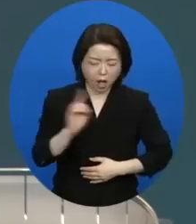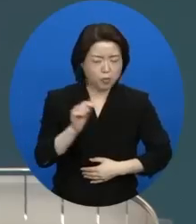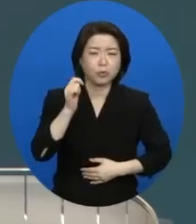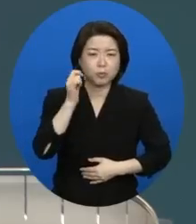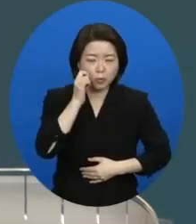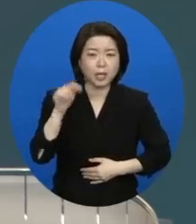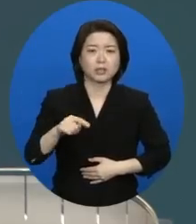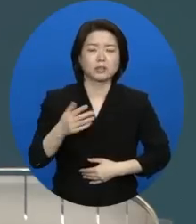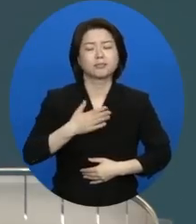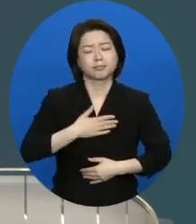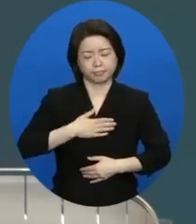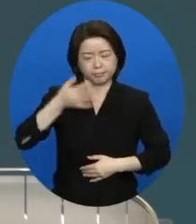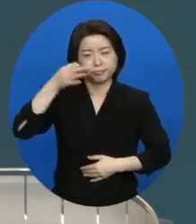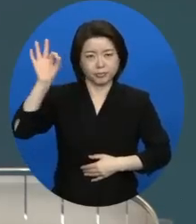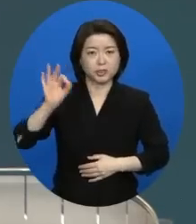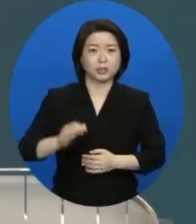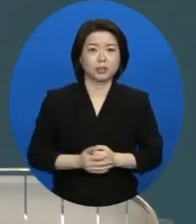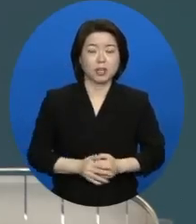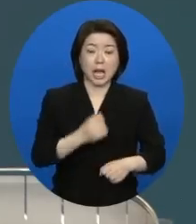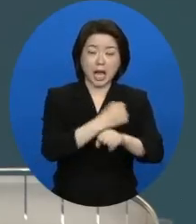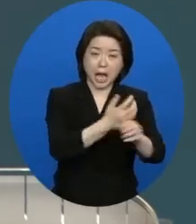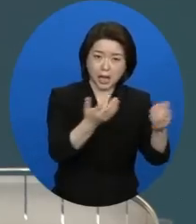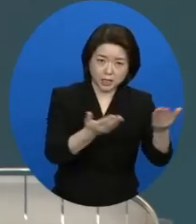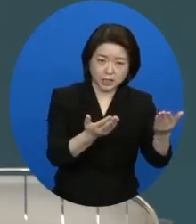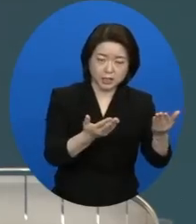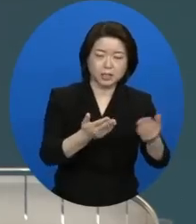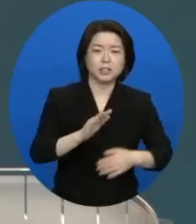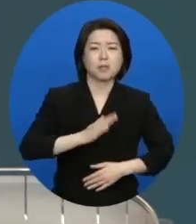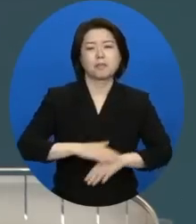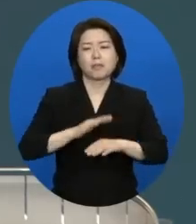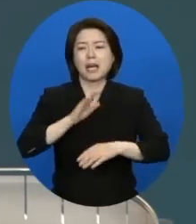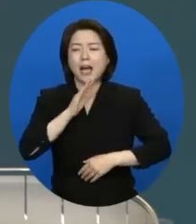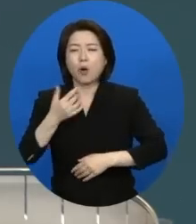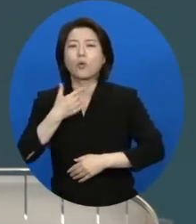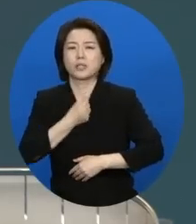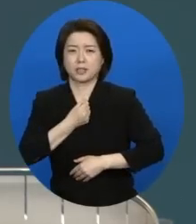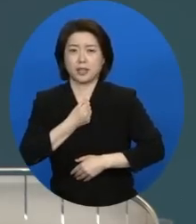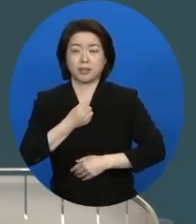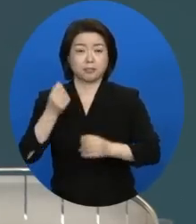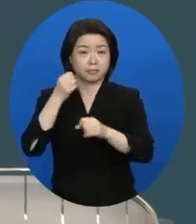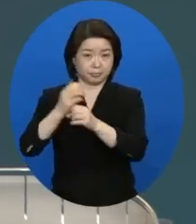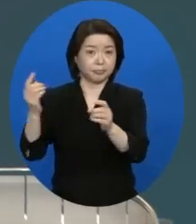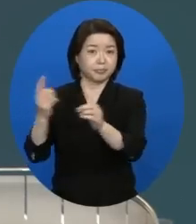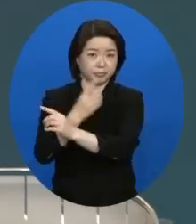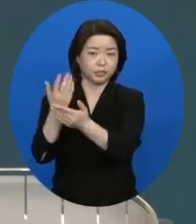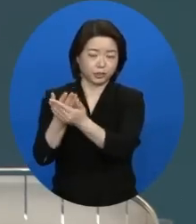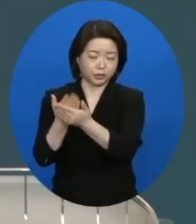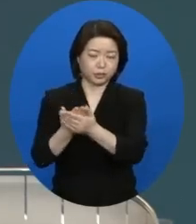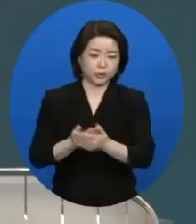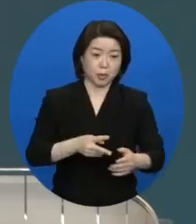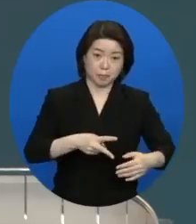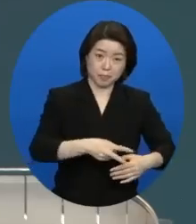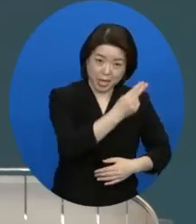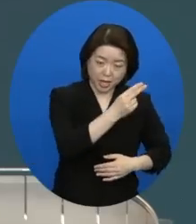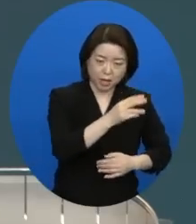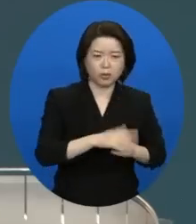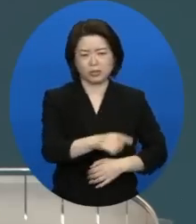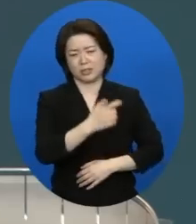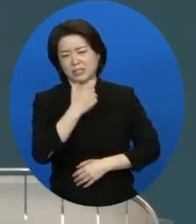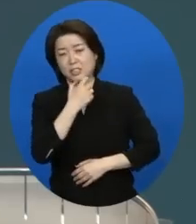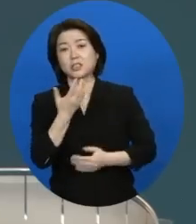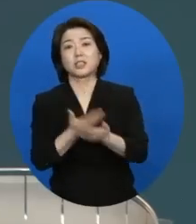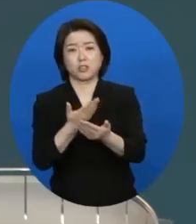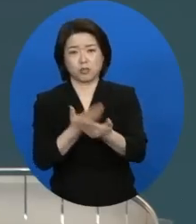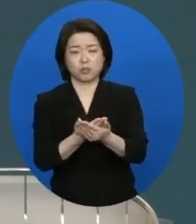것을 이제는 인정합니다. 해야 될 것 하고 싶어지게 해주소서. 끊어야 될 건 싫어지게